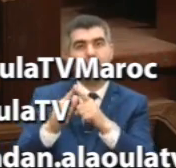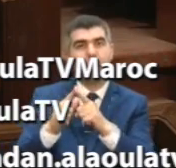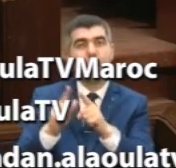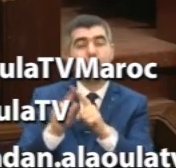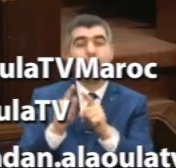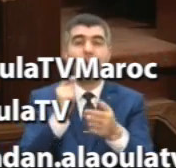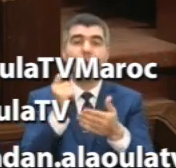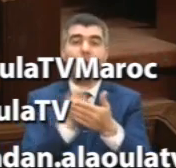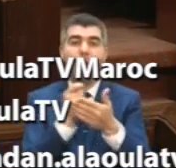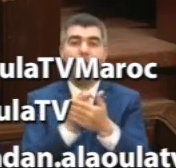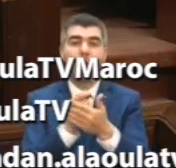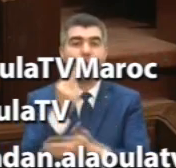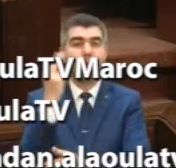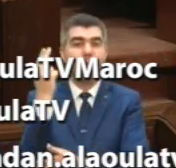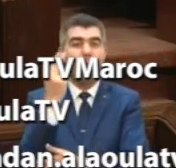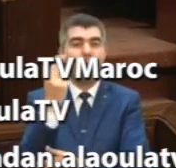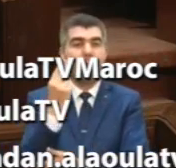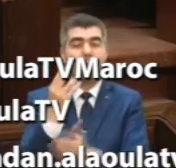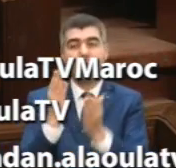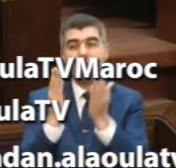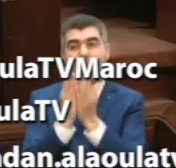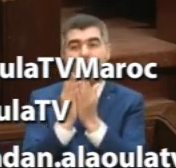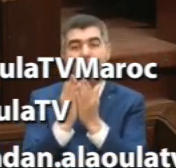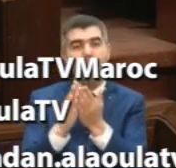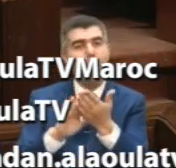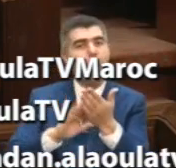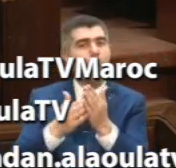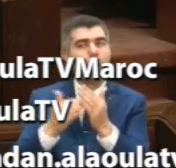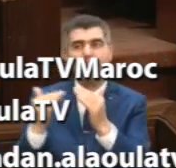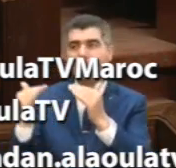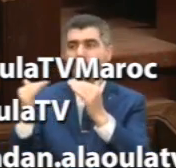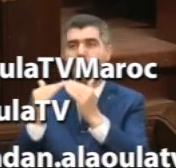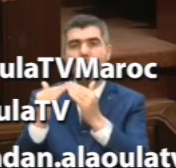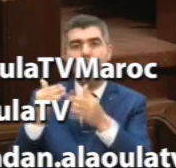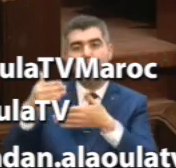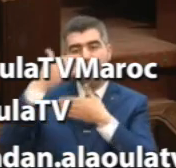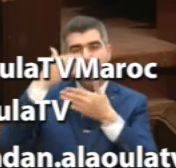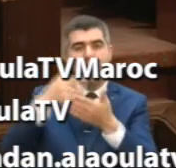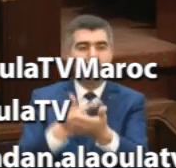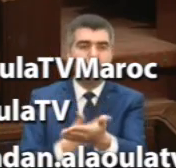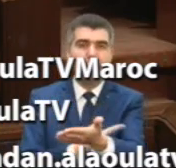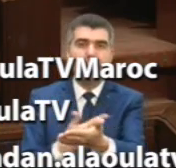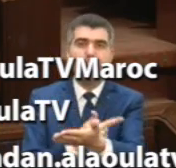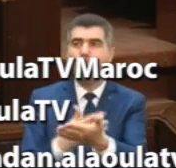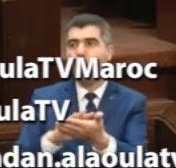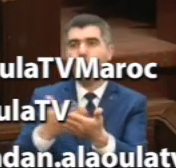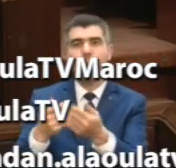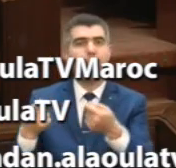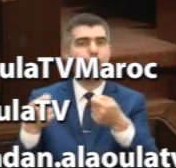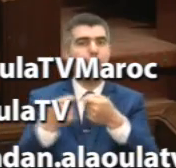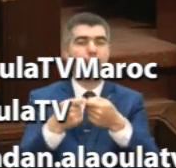في كل الجامعات هم طلبه من نفس المستوى، طلبه مغاربه جميعا، وبالتالي فخص